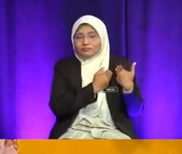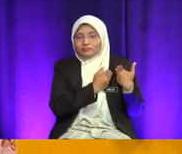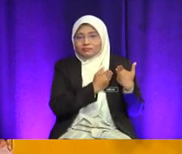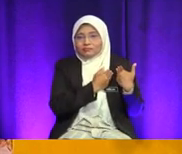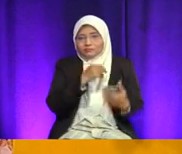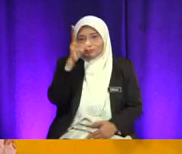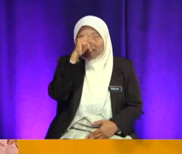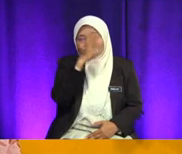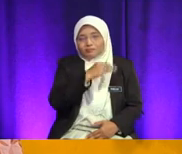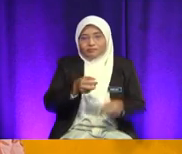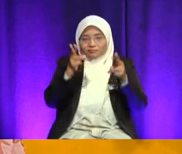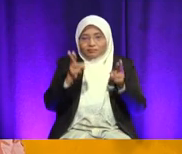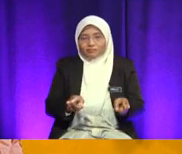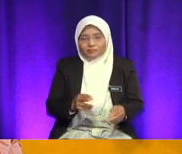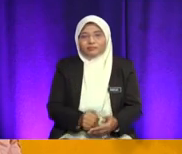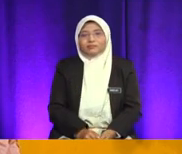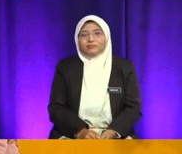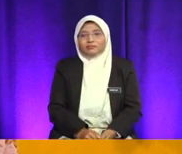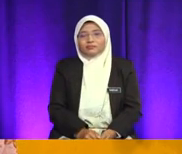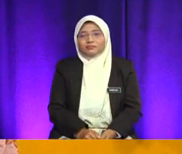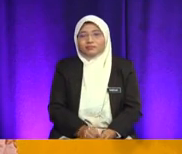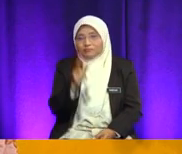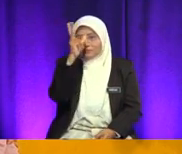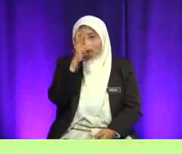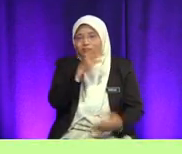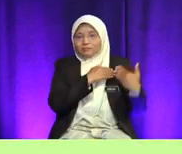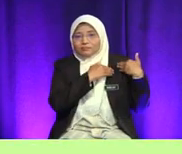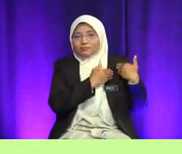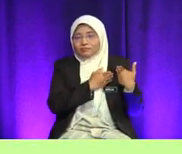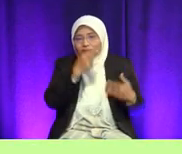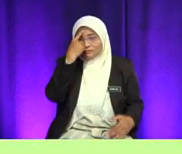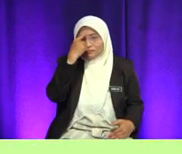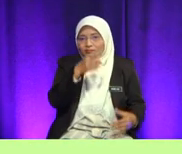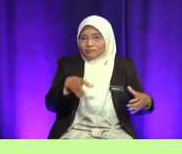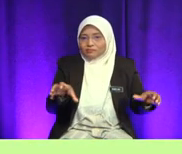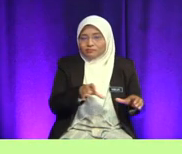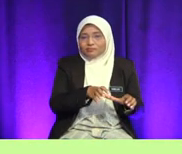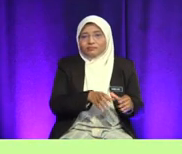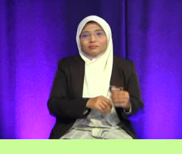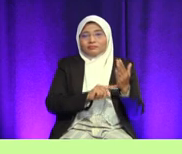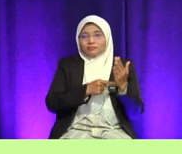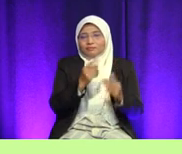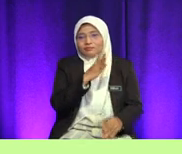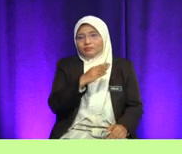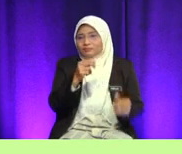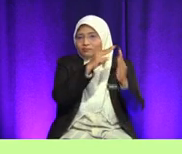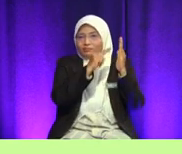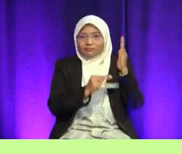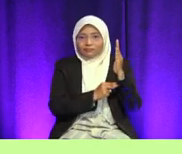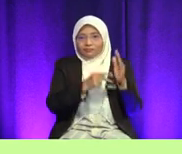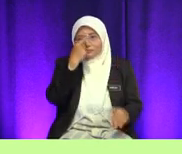pemerintah bertanggung jawab untuk menggubah dasar dan undang-undang untuk melindungi